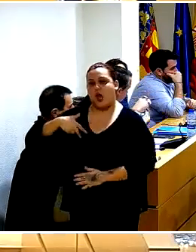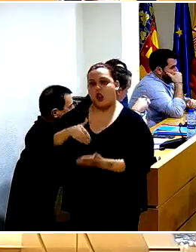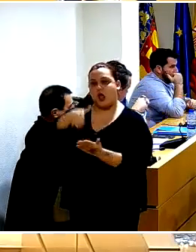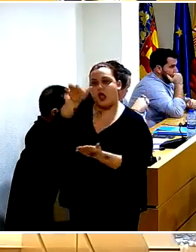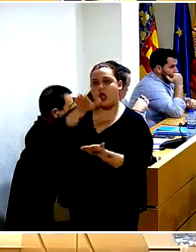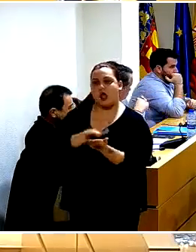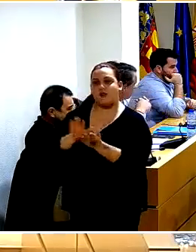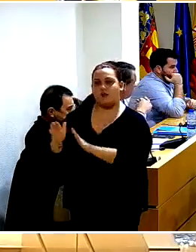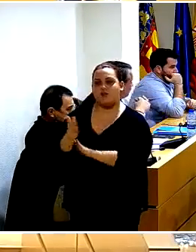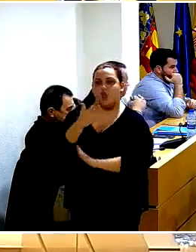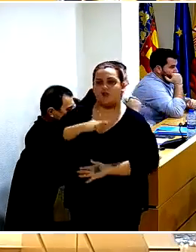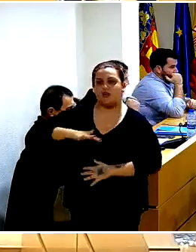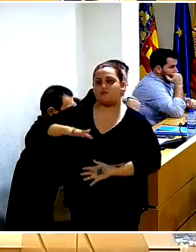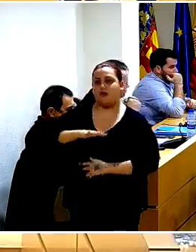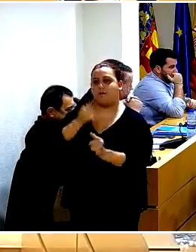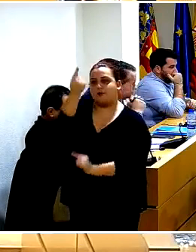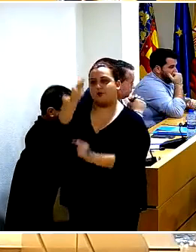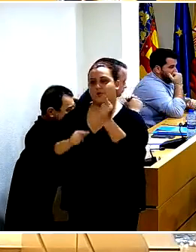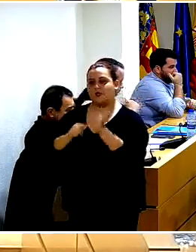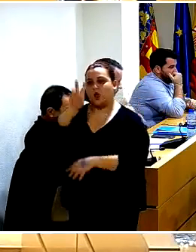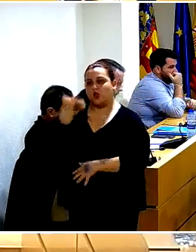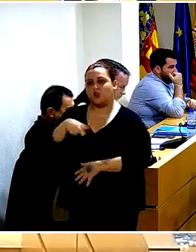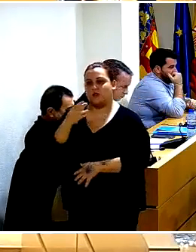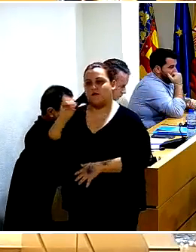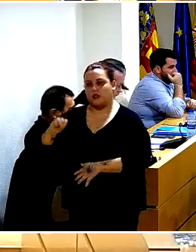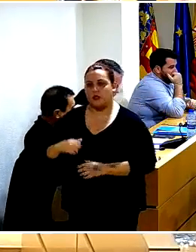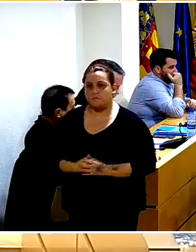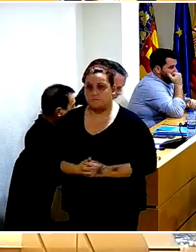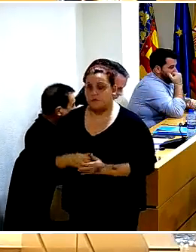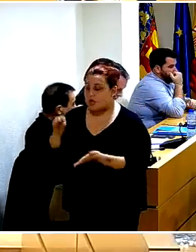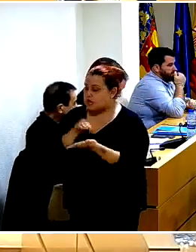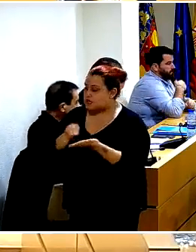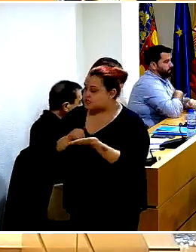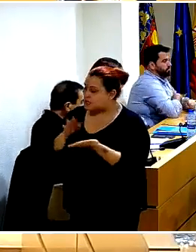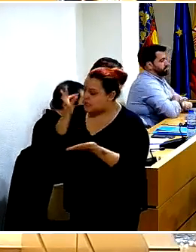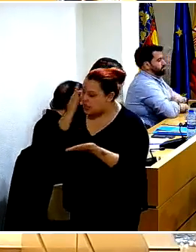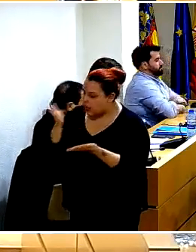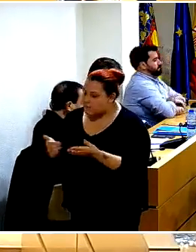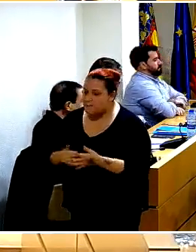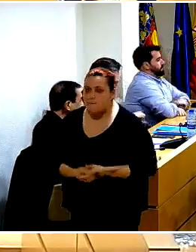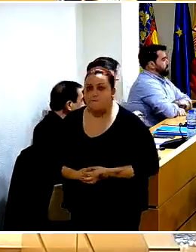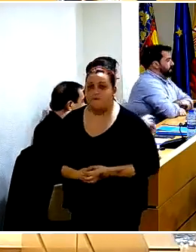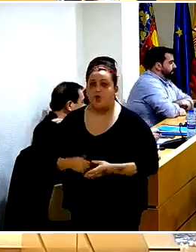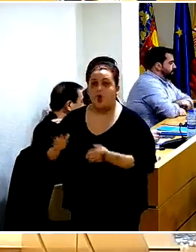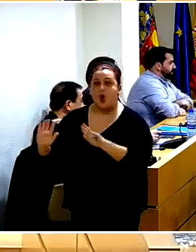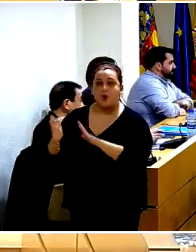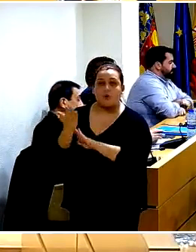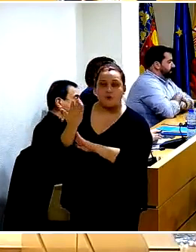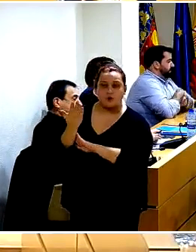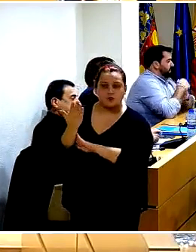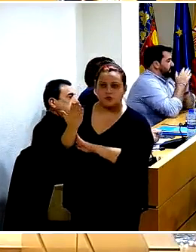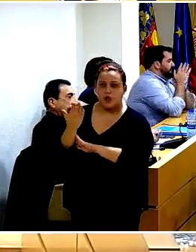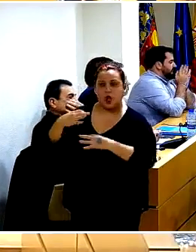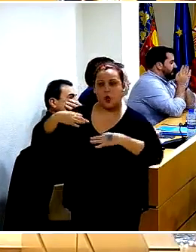l'aportació a espai del pressupost 2020. Senyora secretària. Vale. La proposta dictaminada simplement és